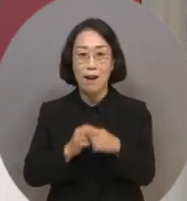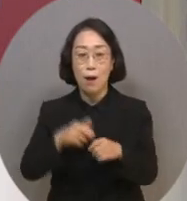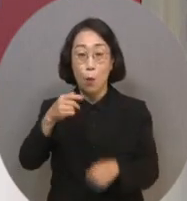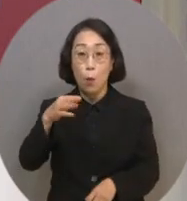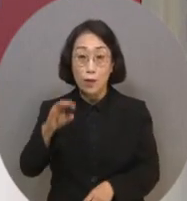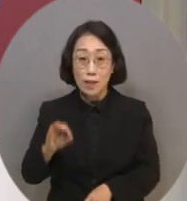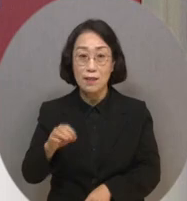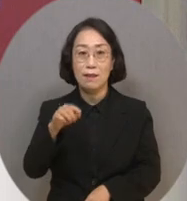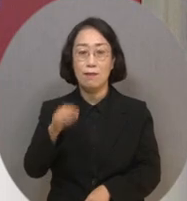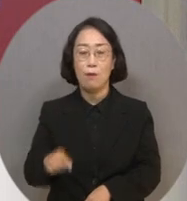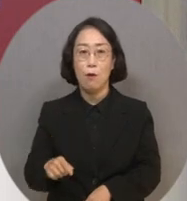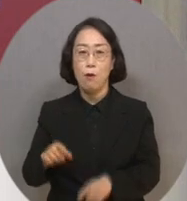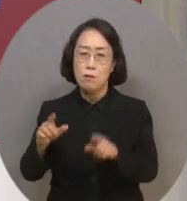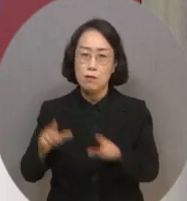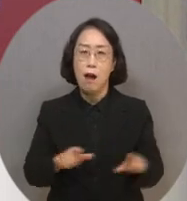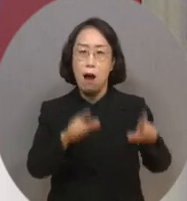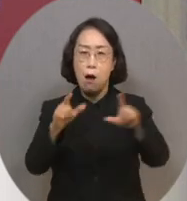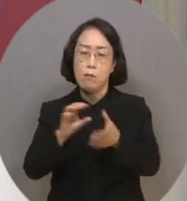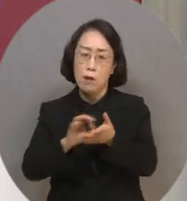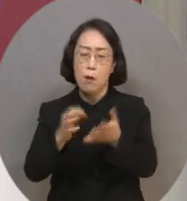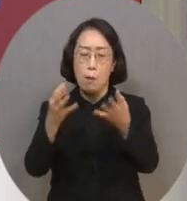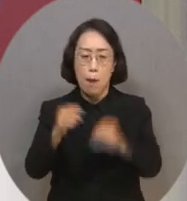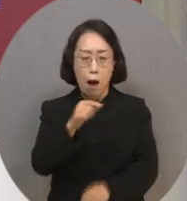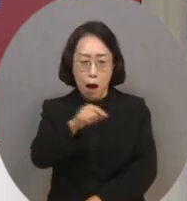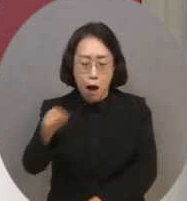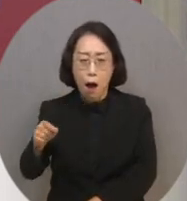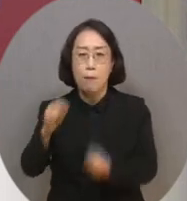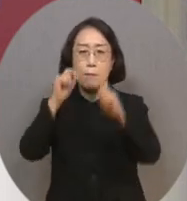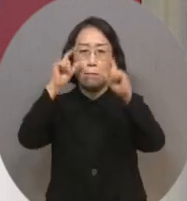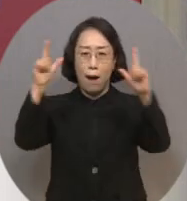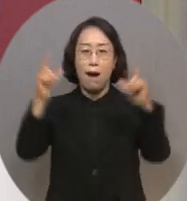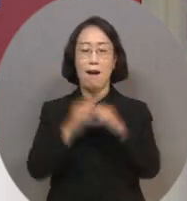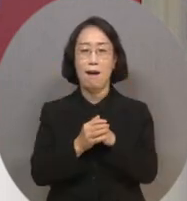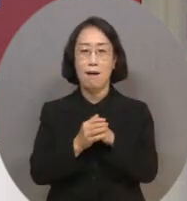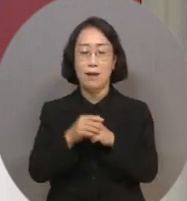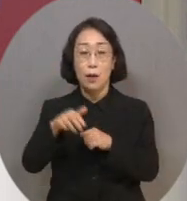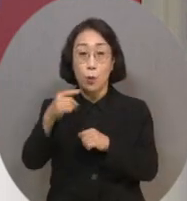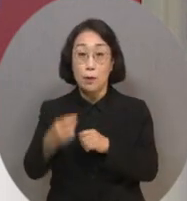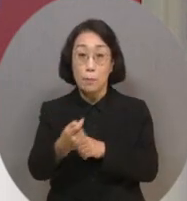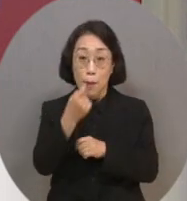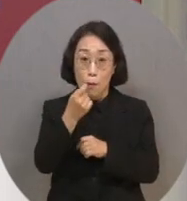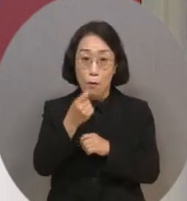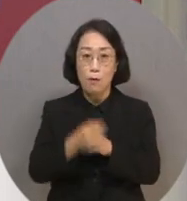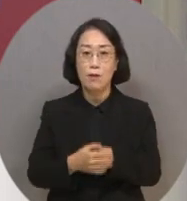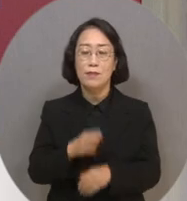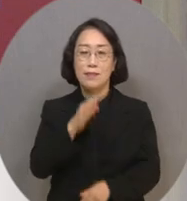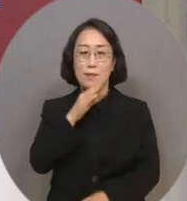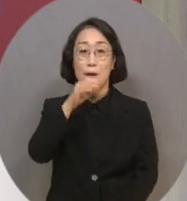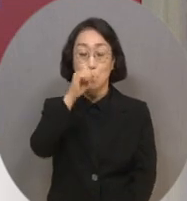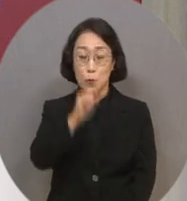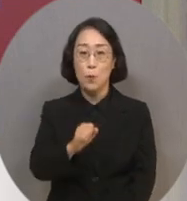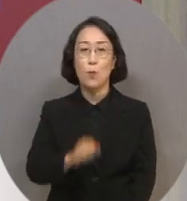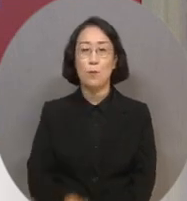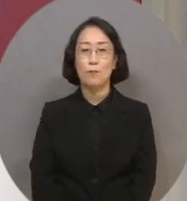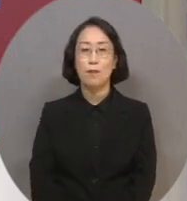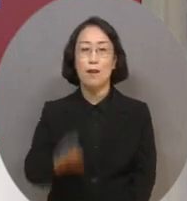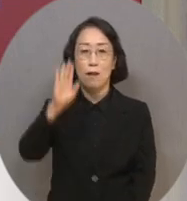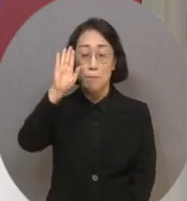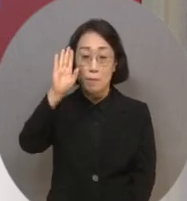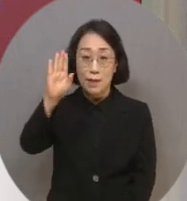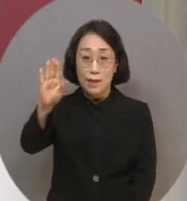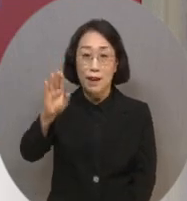되게 일상생활에 많이 사용된다는 것을 알게 되었습니다. 그래서 코딩을 배우는 것이 너무 좀 좋고